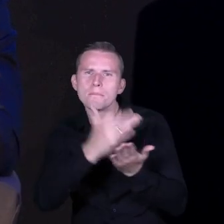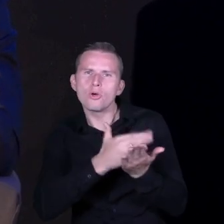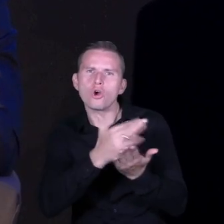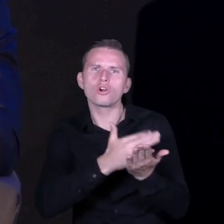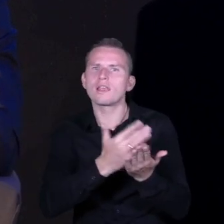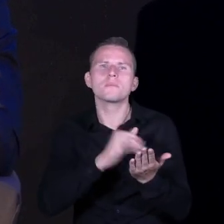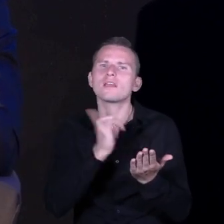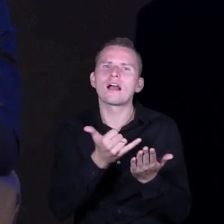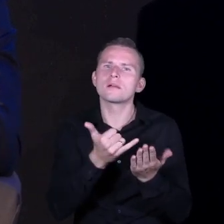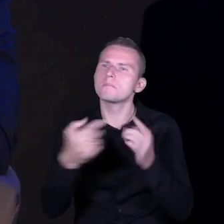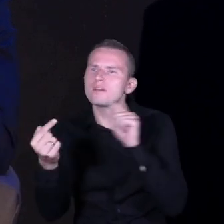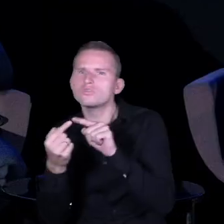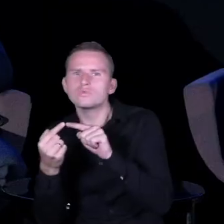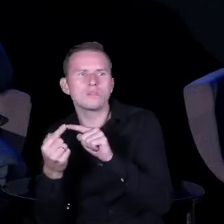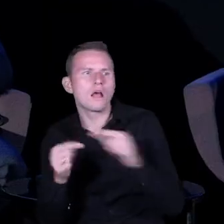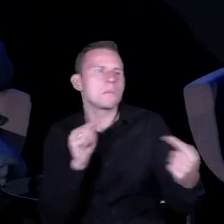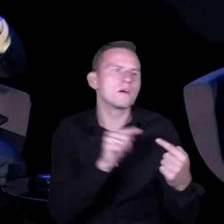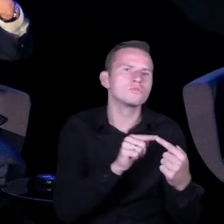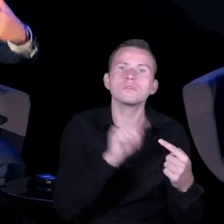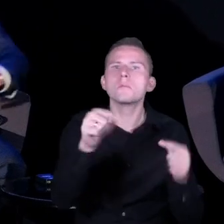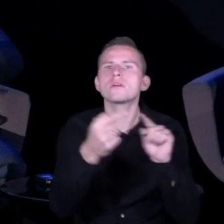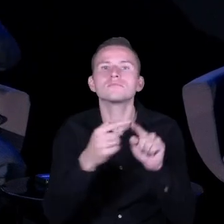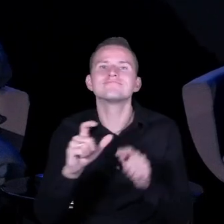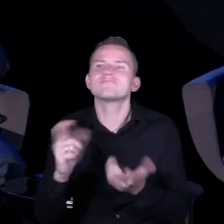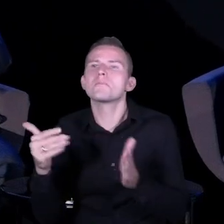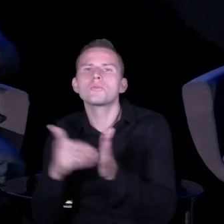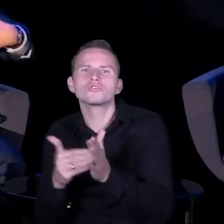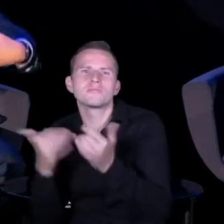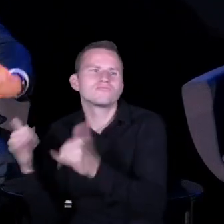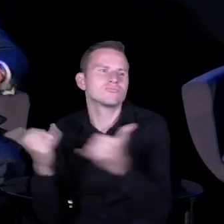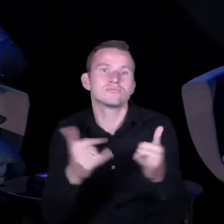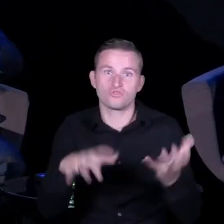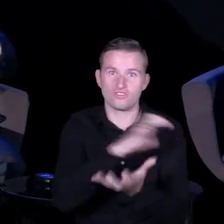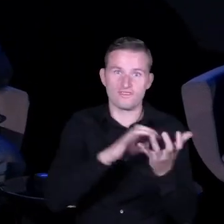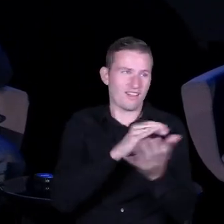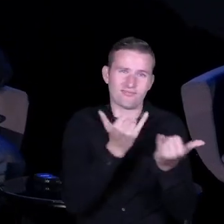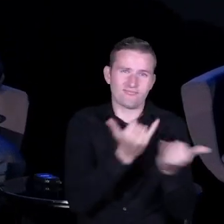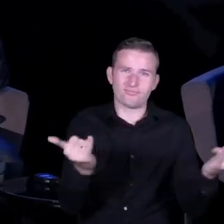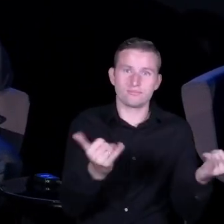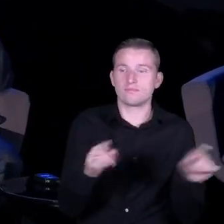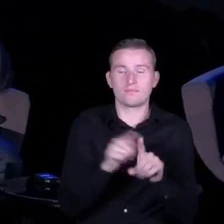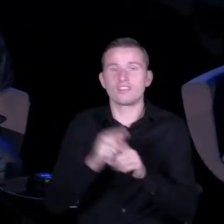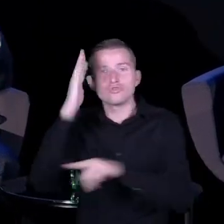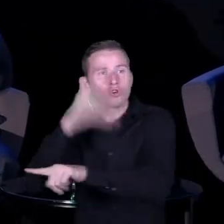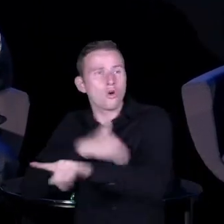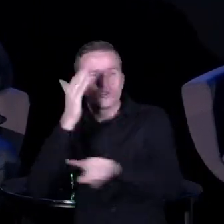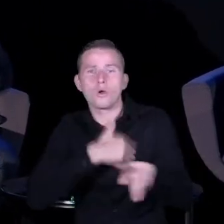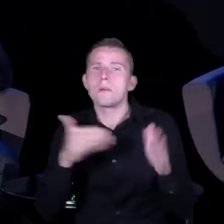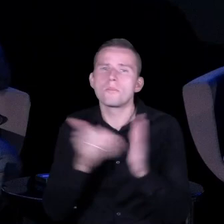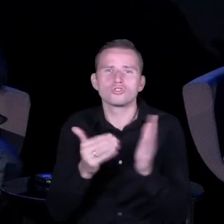są, bo różne są potrzeby, tak? Jak różny jest świat zmieniający się, różne są szkoły, okoliczności, tak?